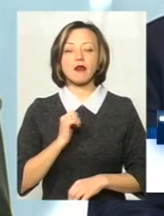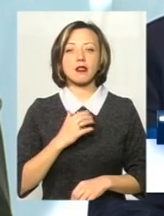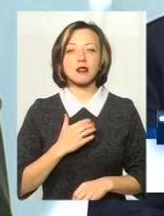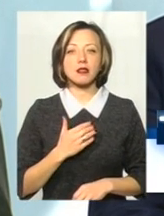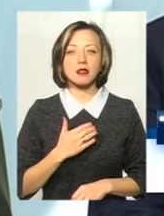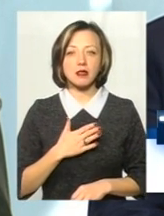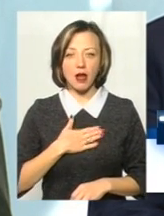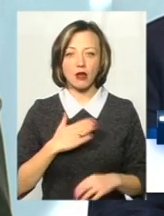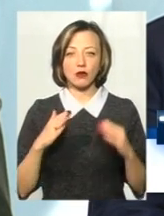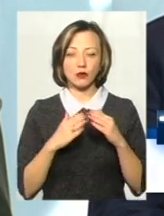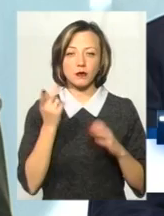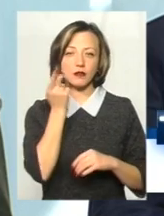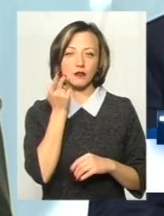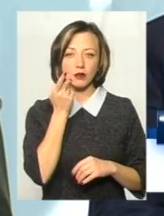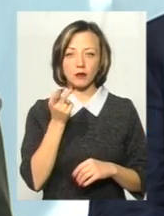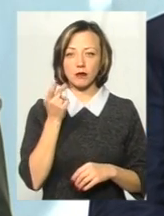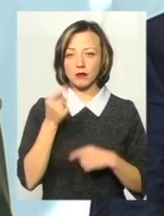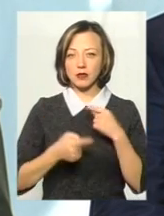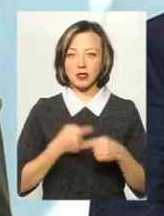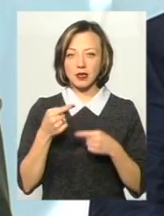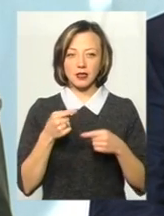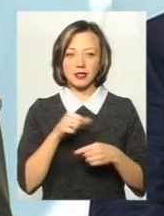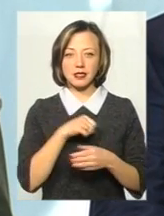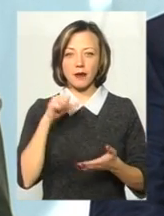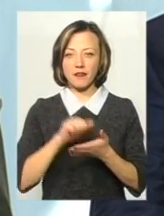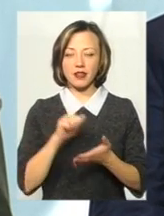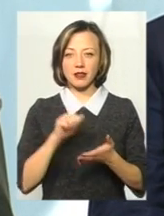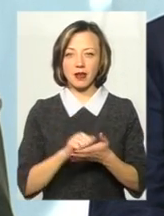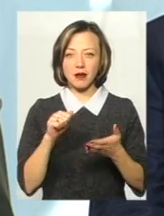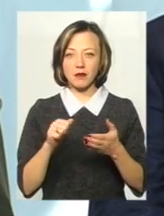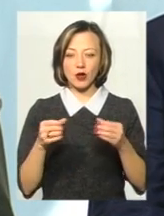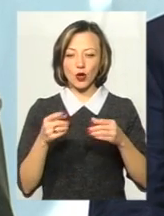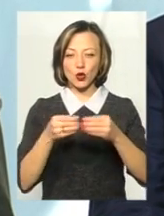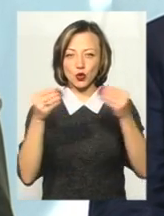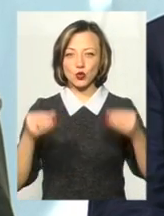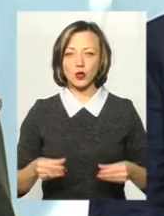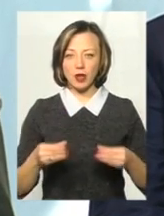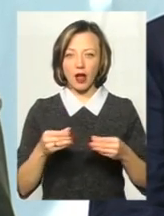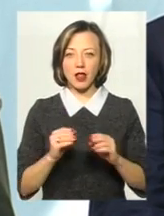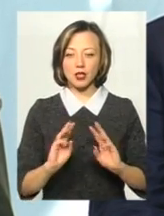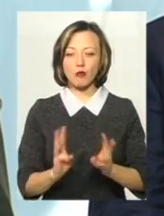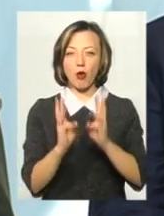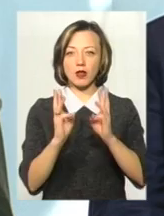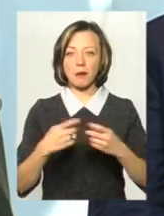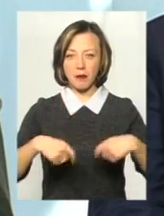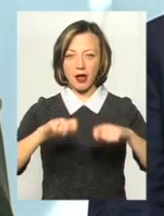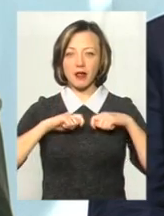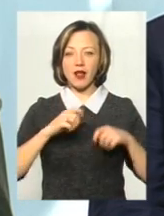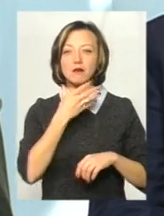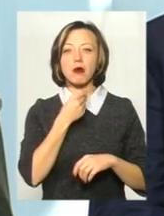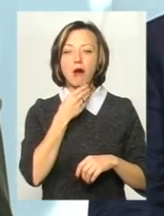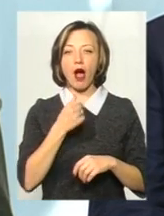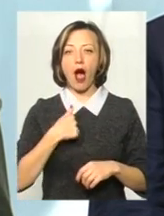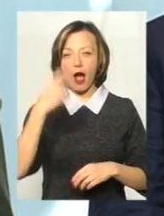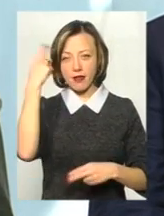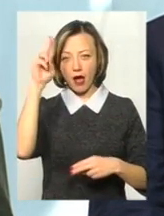В хаті постійно були ті самвидавівські випуски смолоскипа, які таємно передавали з Прибалтики. Ну, а дядько мій